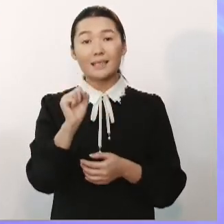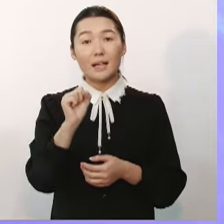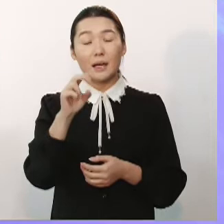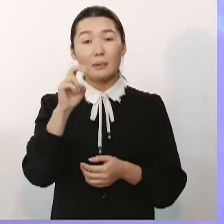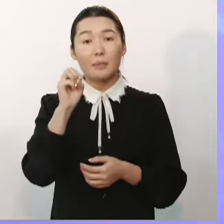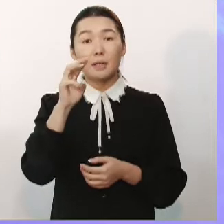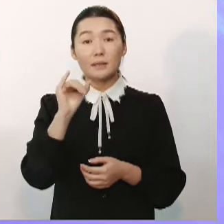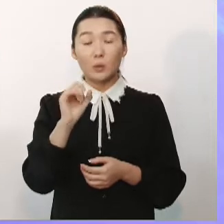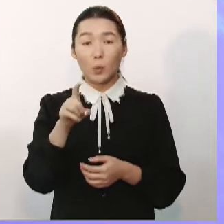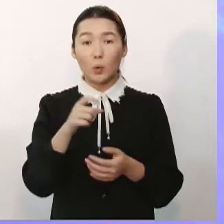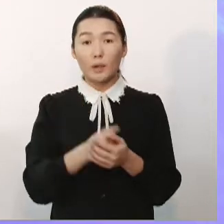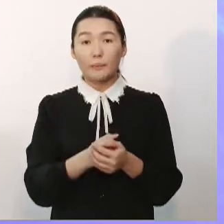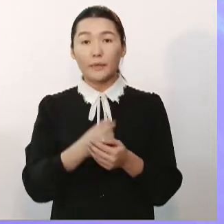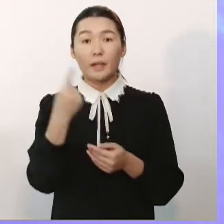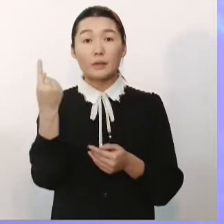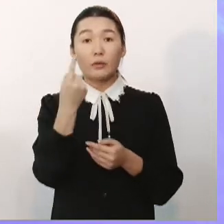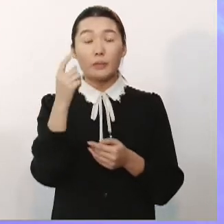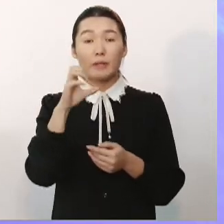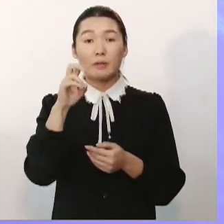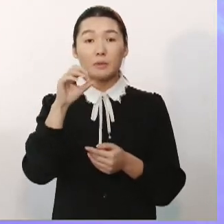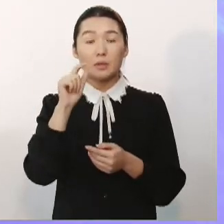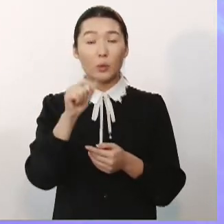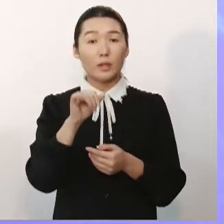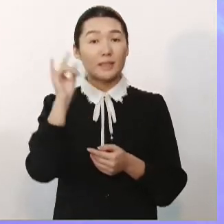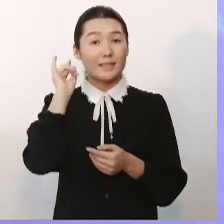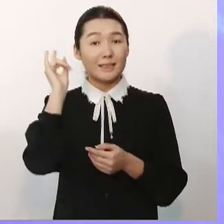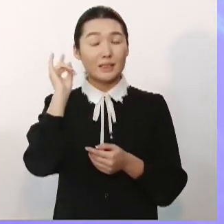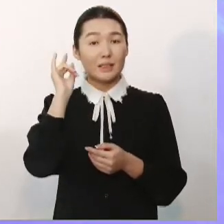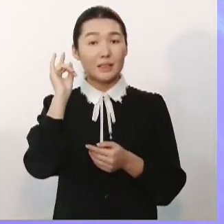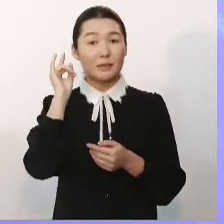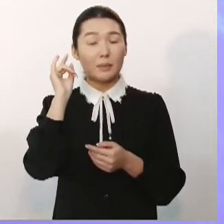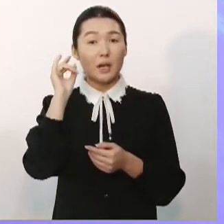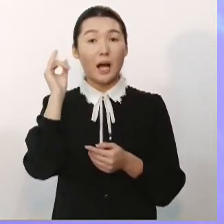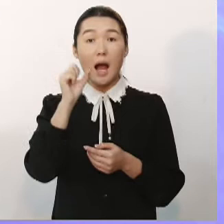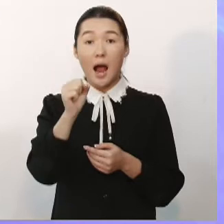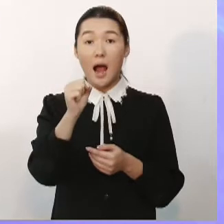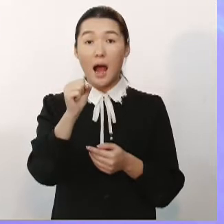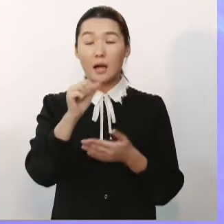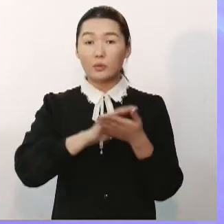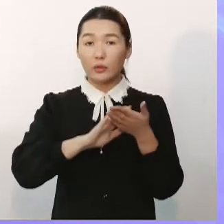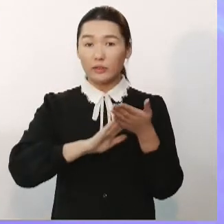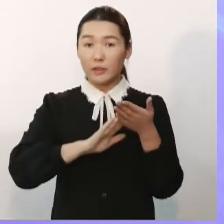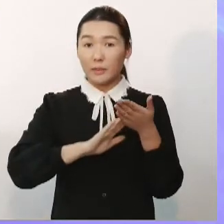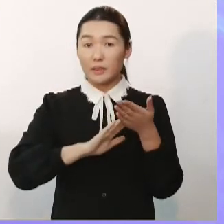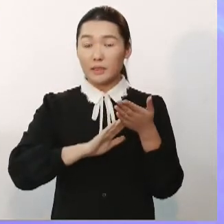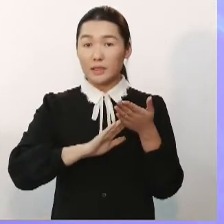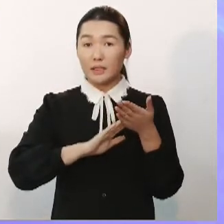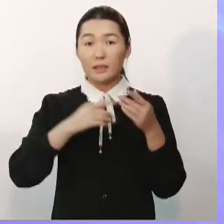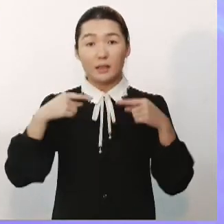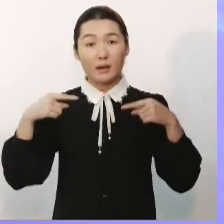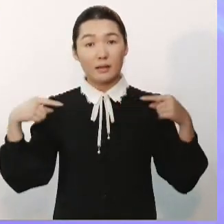пастух, то в первом слоге слышим звук А, но в написании пишутся разные буквы.